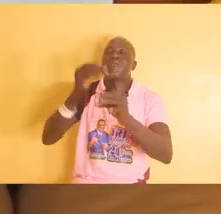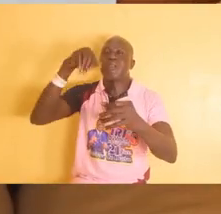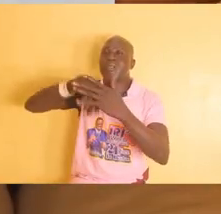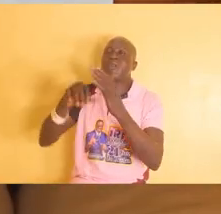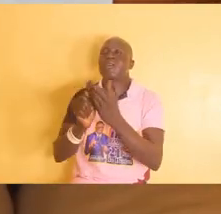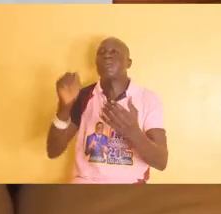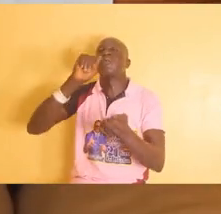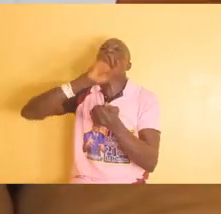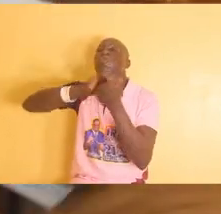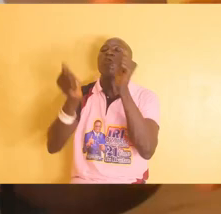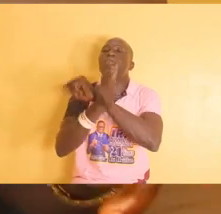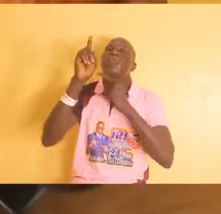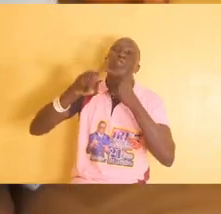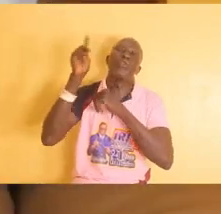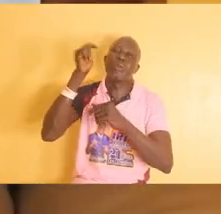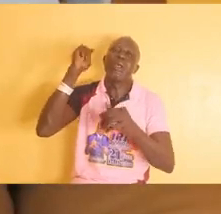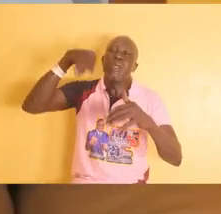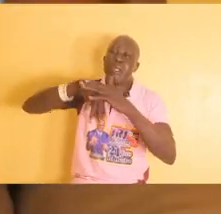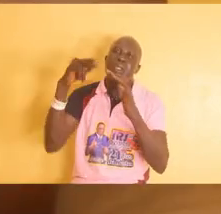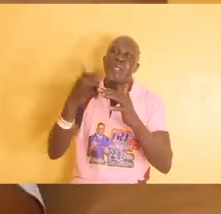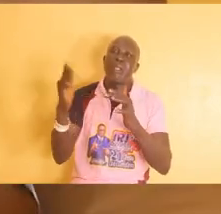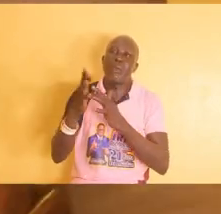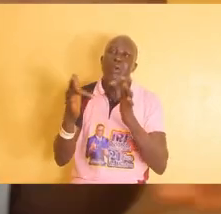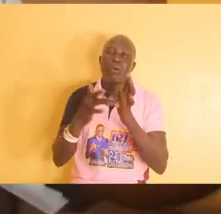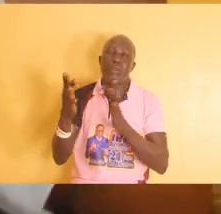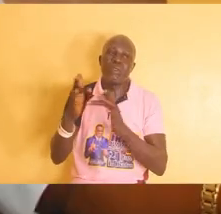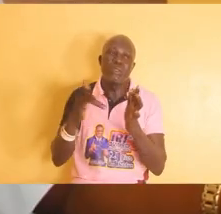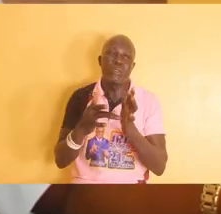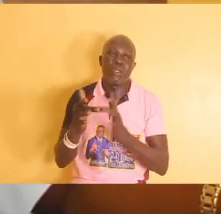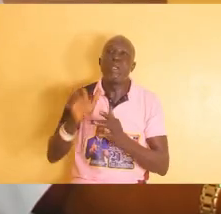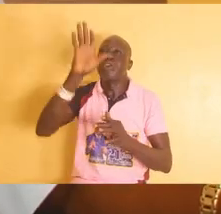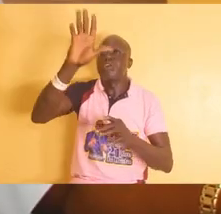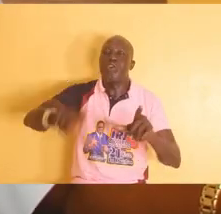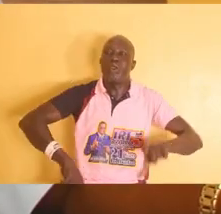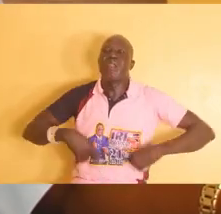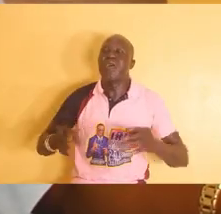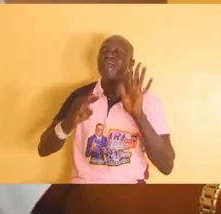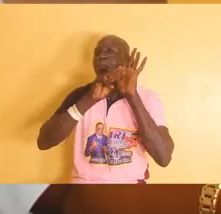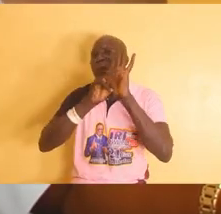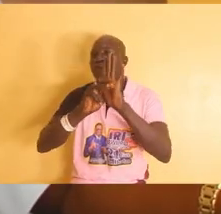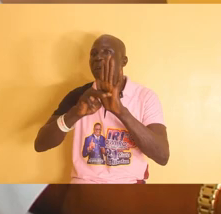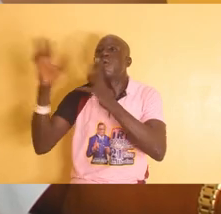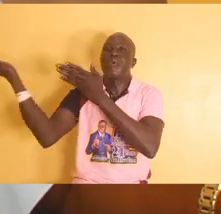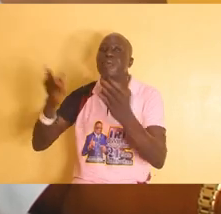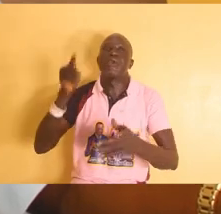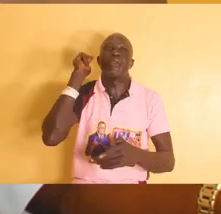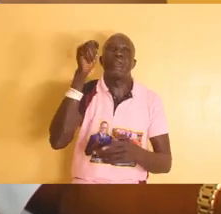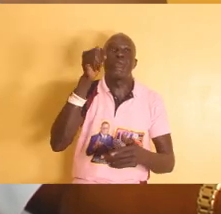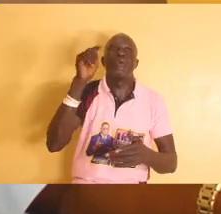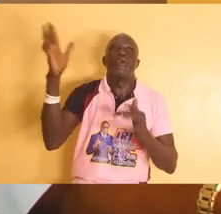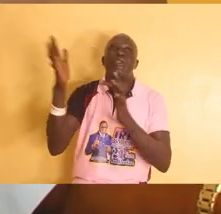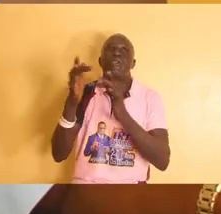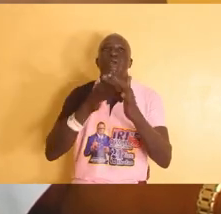symbol of faith will turn to testimony. In the name of Jesus, you are now manifest. You come with